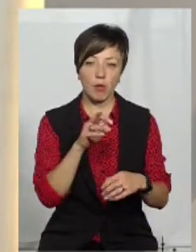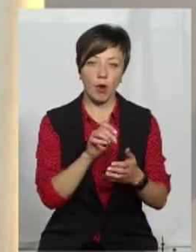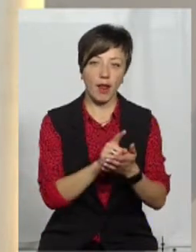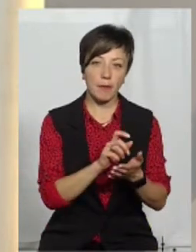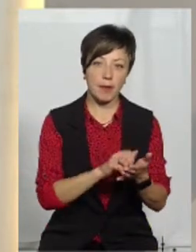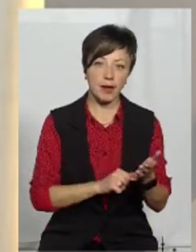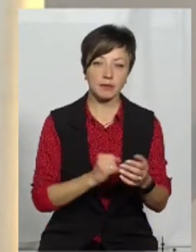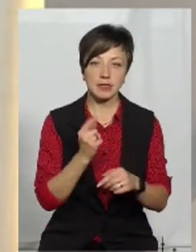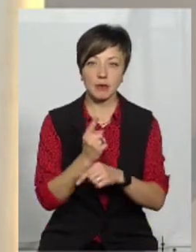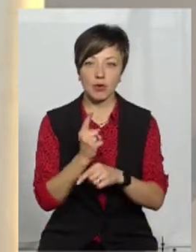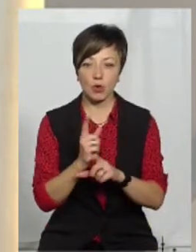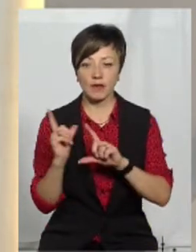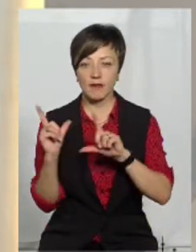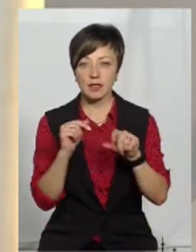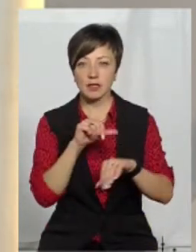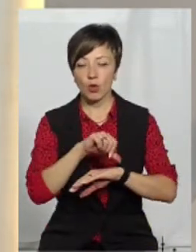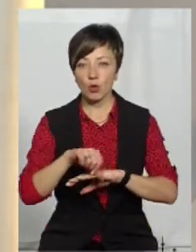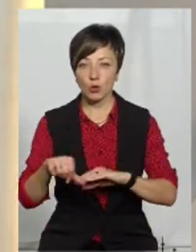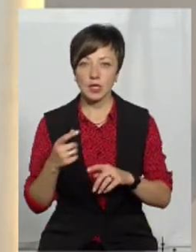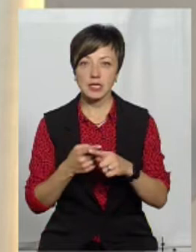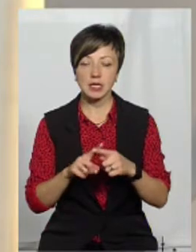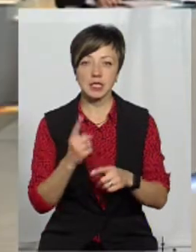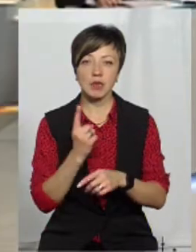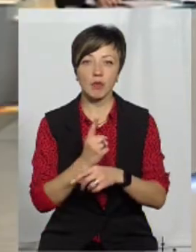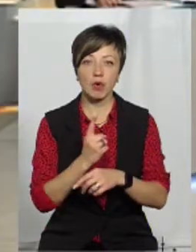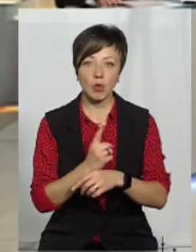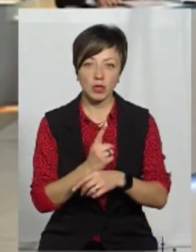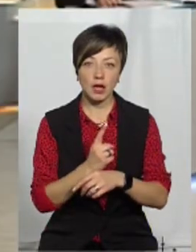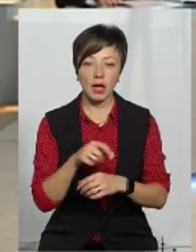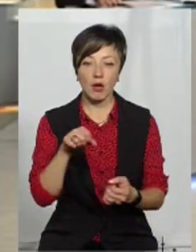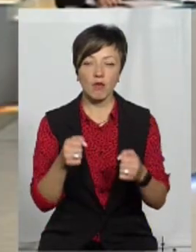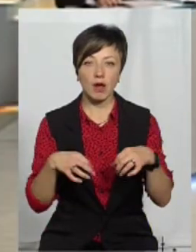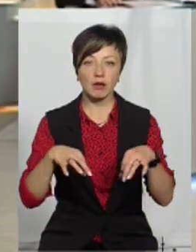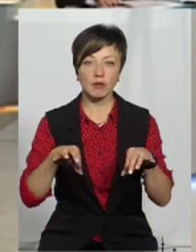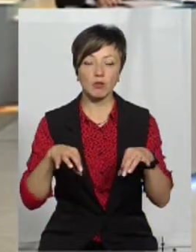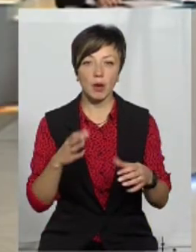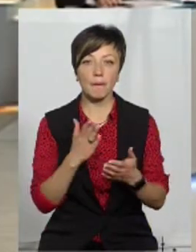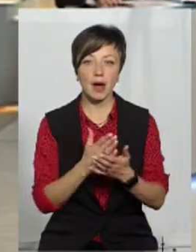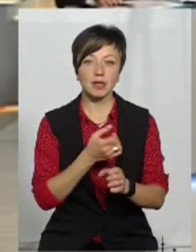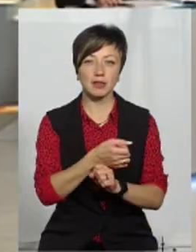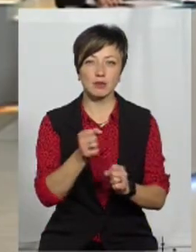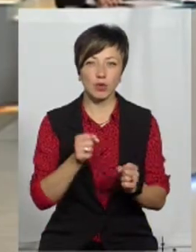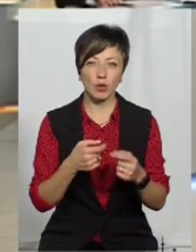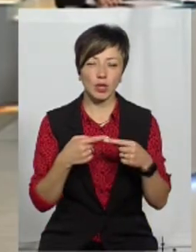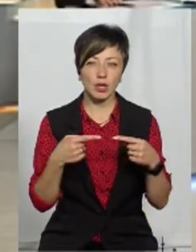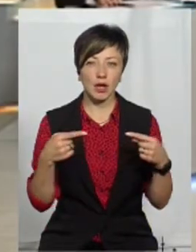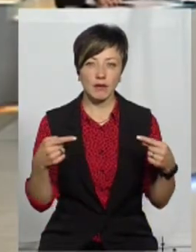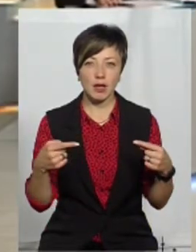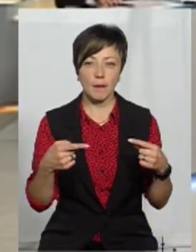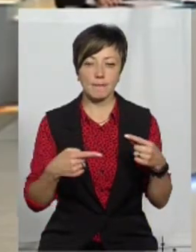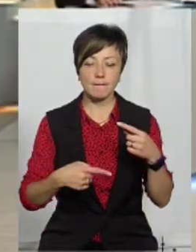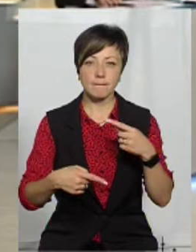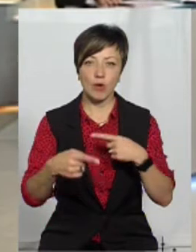Це і заборона виїзду за кордон, це і заборона керувати автомобілем, мати зброю. І навіть ми